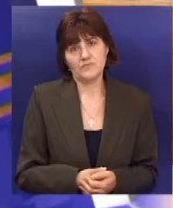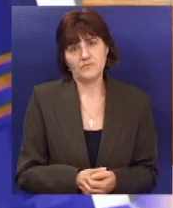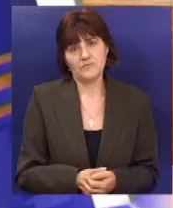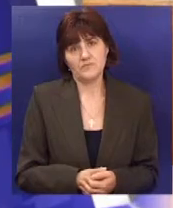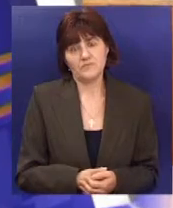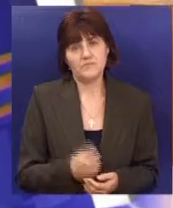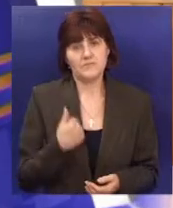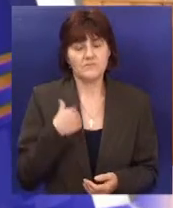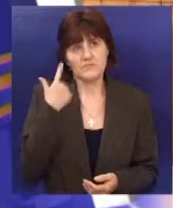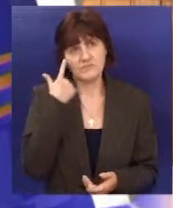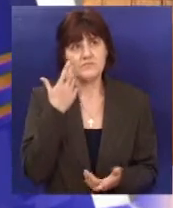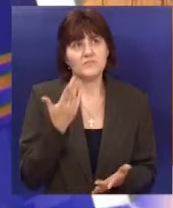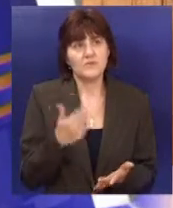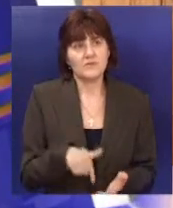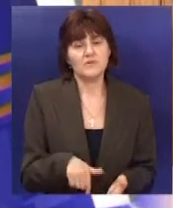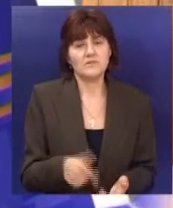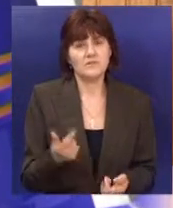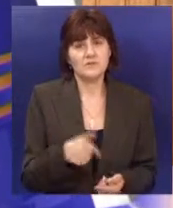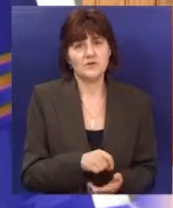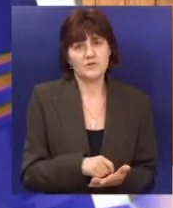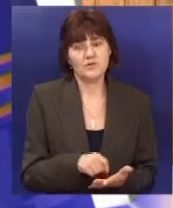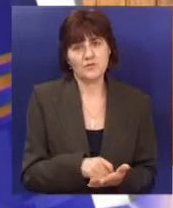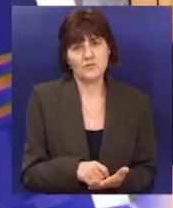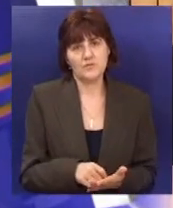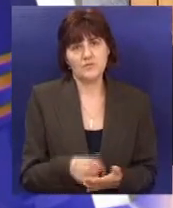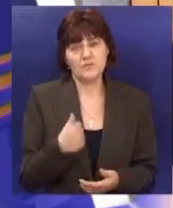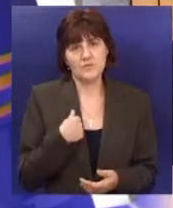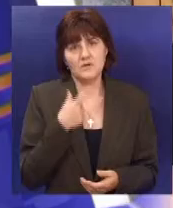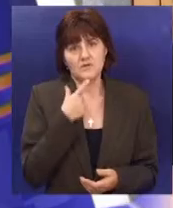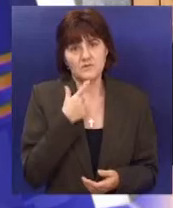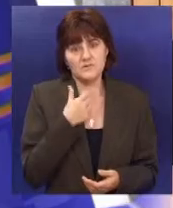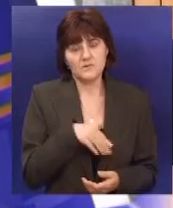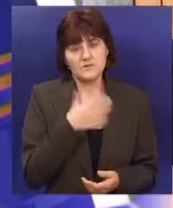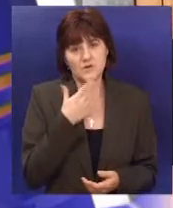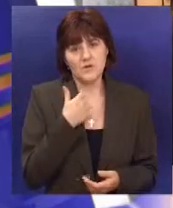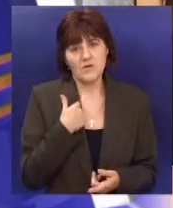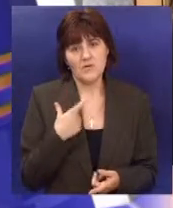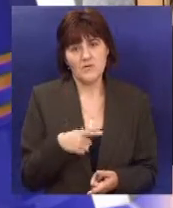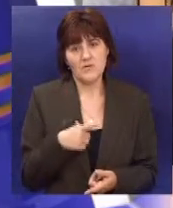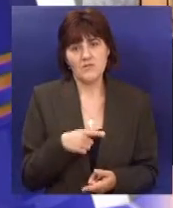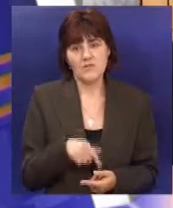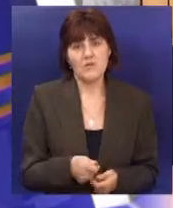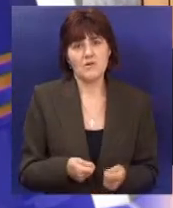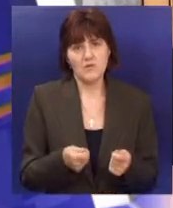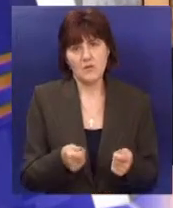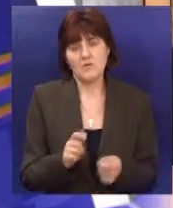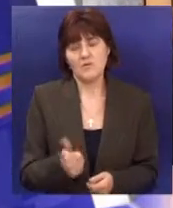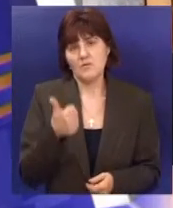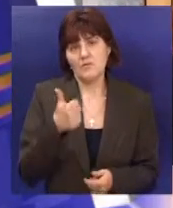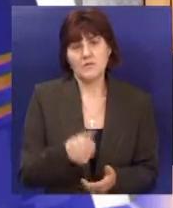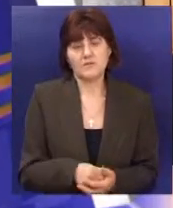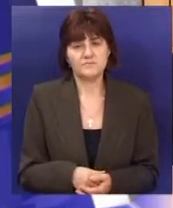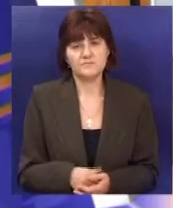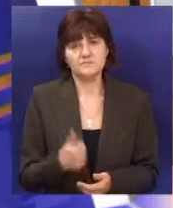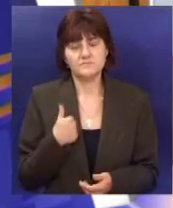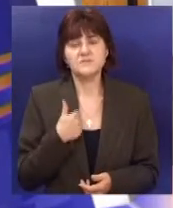I razmišljam se da li ću upisati ovo. Pa meni se inače sviđa ova škola i voljela bi da nju upišem. To mi je